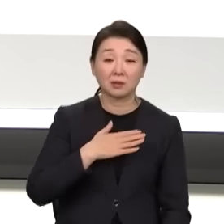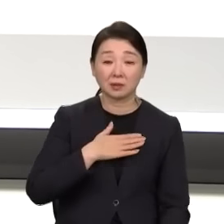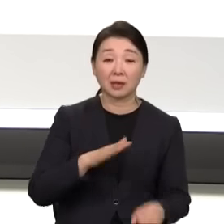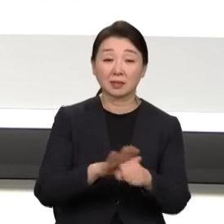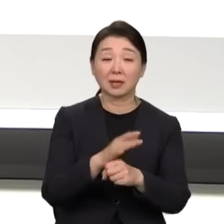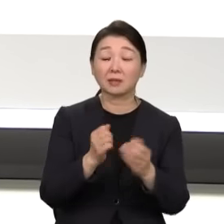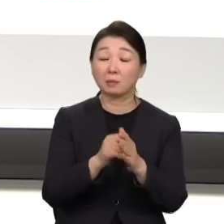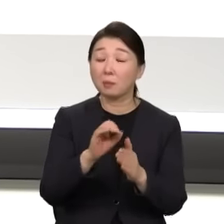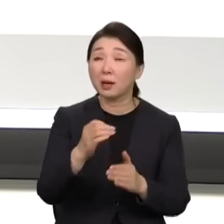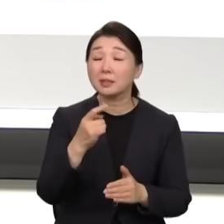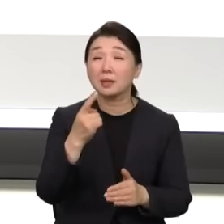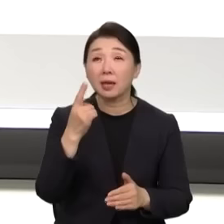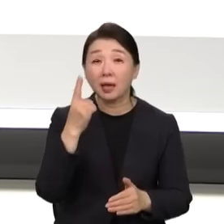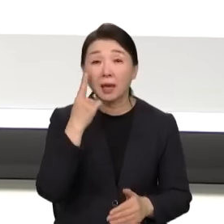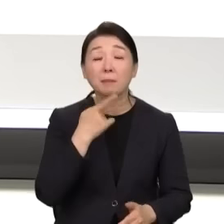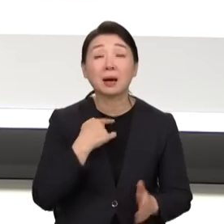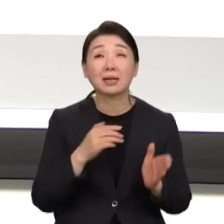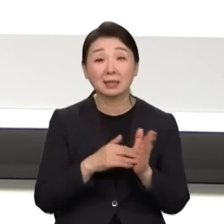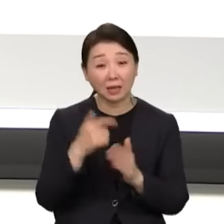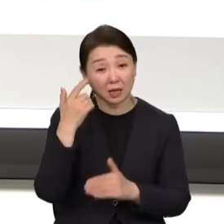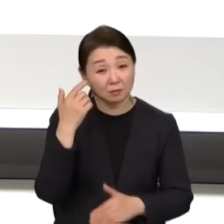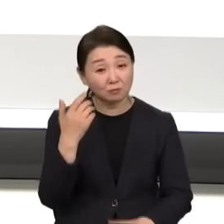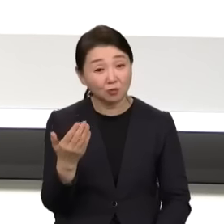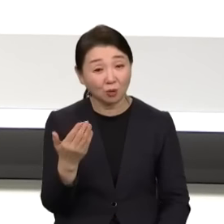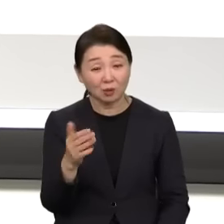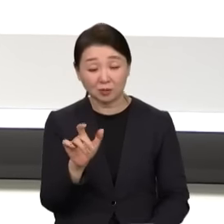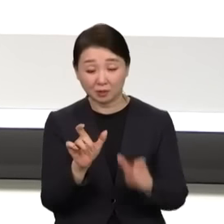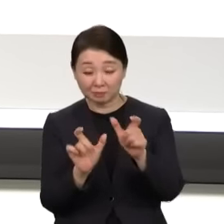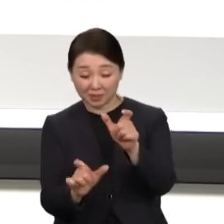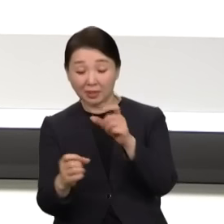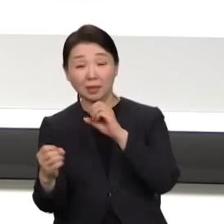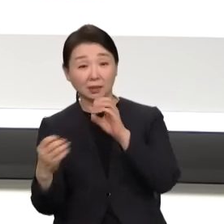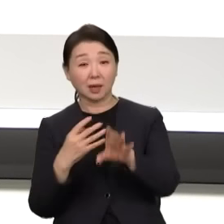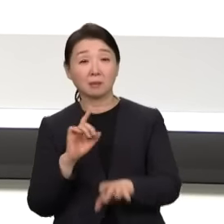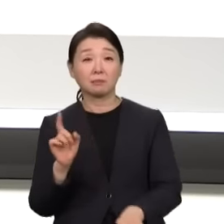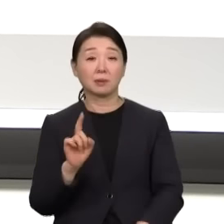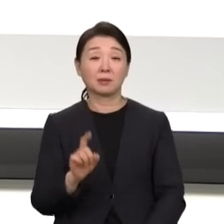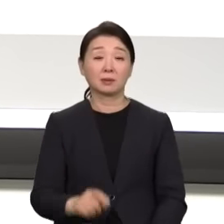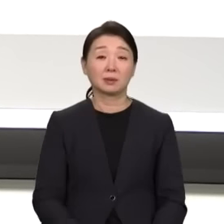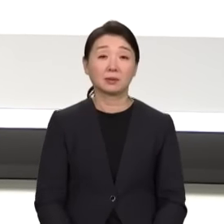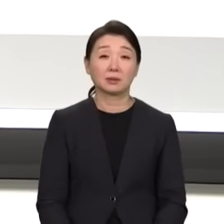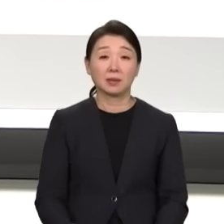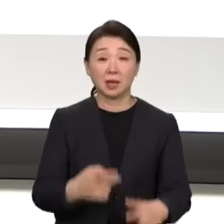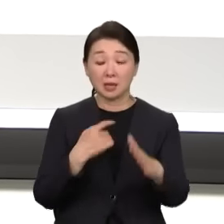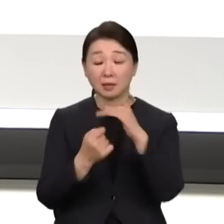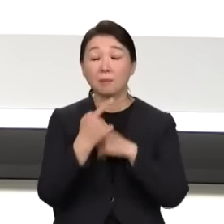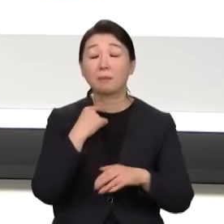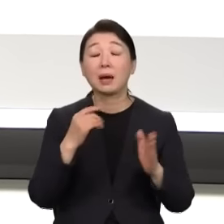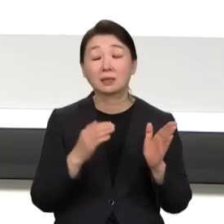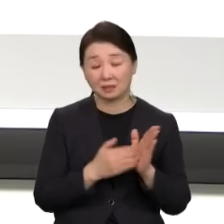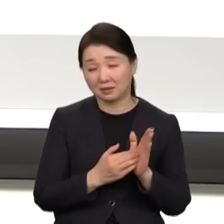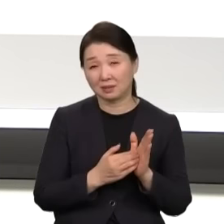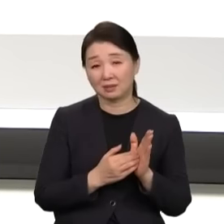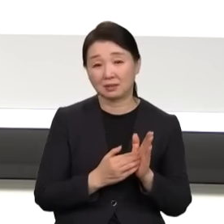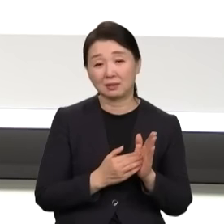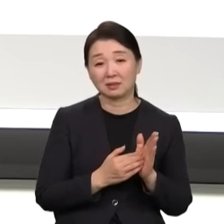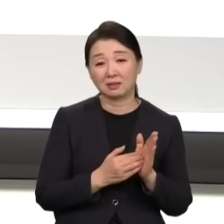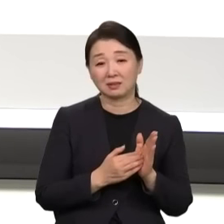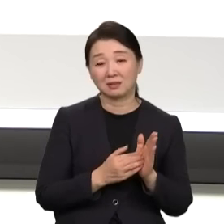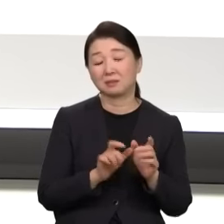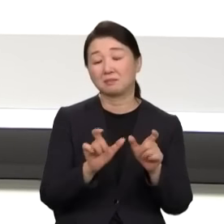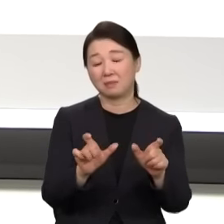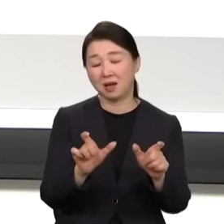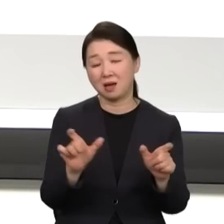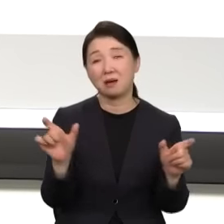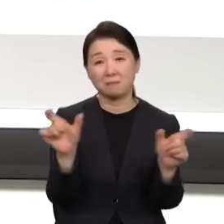때문에 땡땡 cas 해 봤다라는 어떤 질문을 달고 그 밑에 대답으로 바로 개엄 아지 해봤다 이렇게 쓴 이런 합성